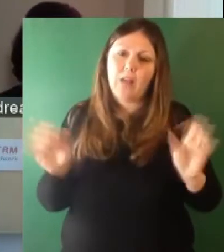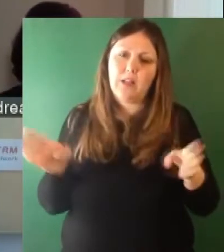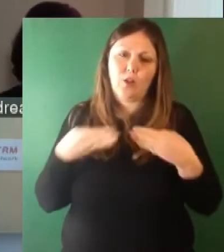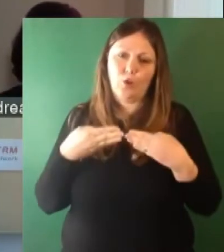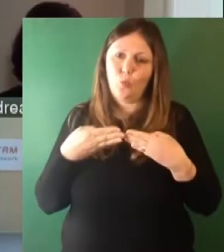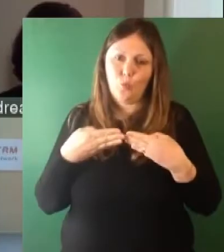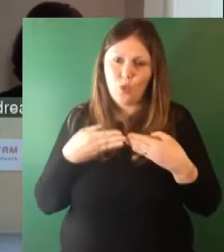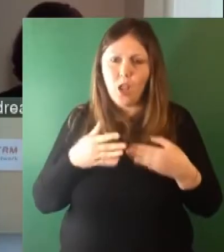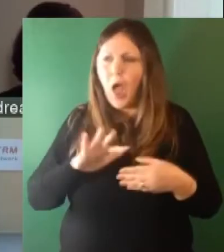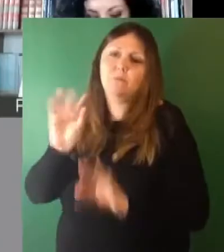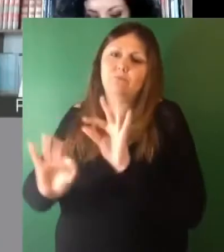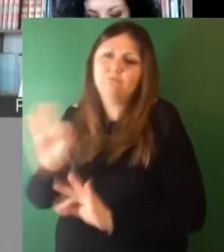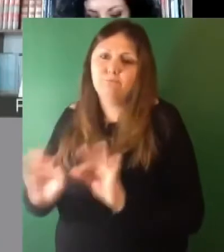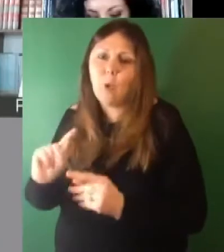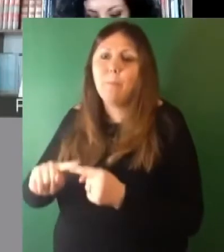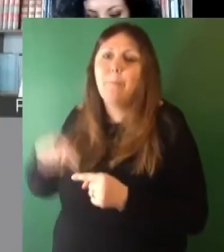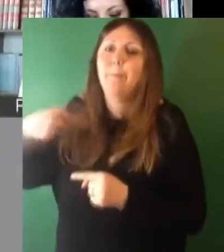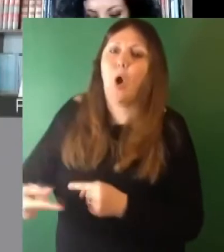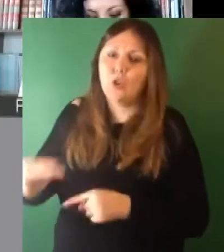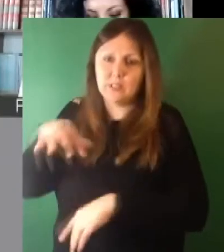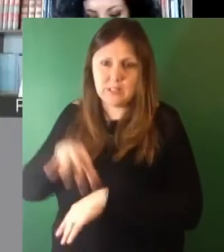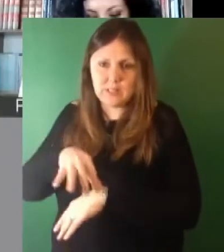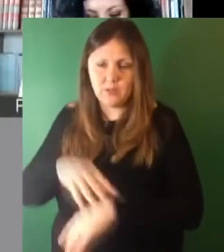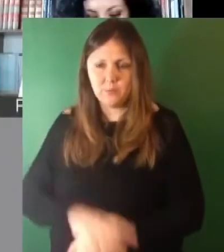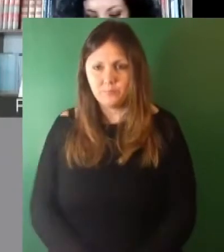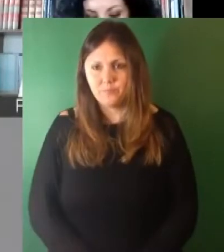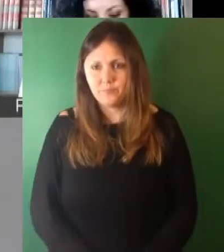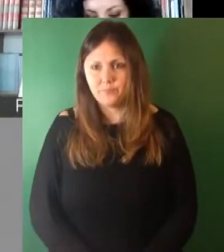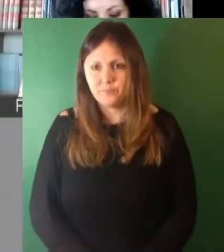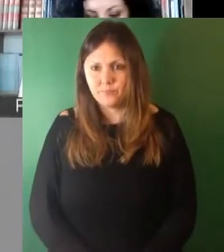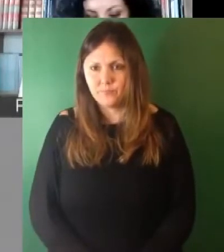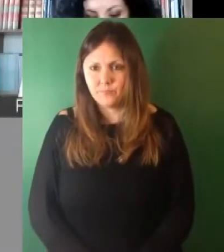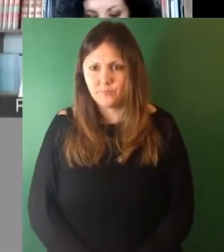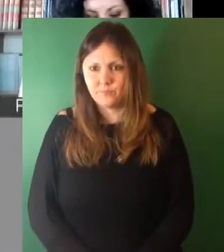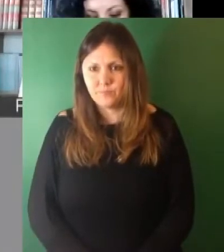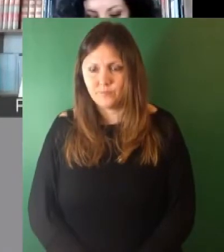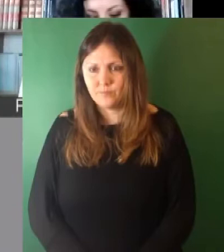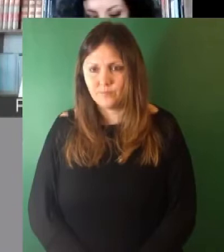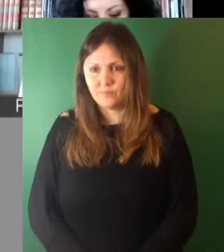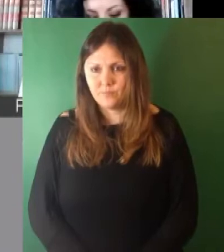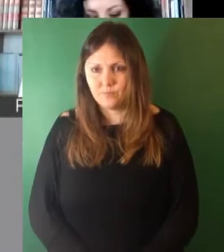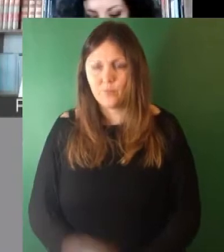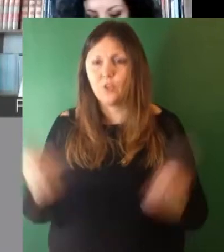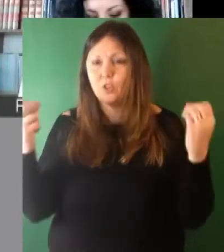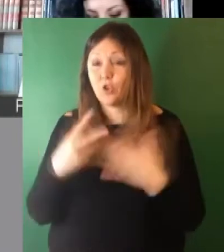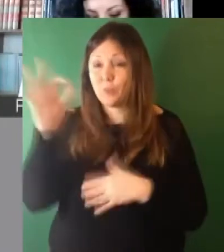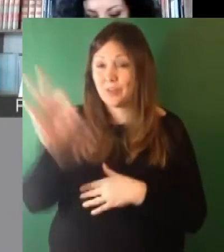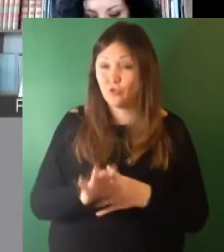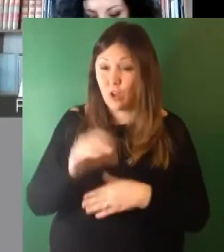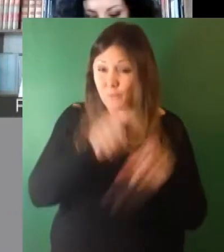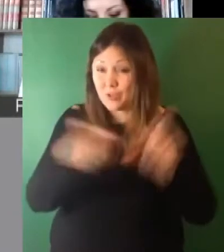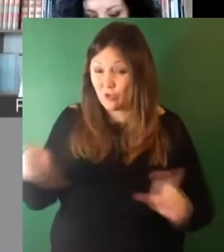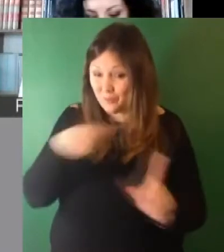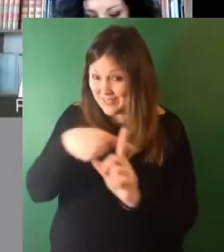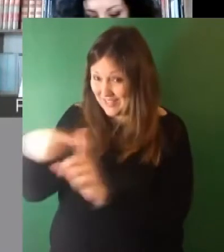gli sforzi fatti fino ad ora. Michele Ventrella di Media Report per Lo Palco. Il 18% dei positivi sono